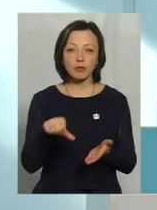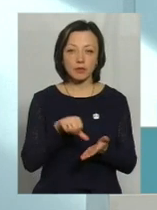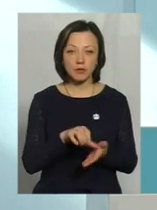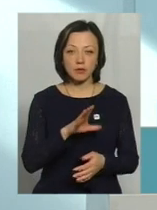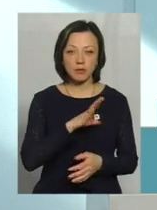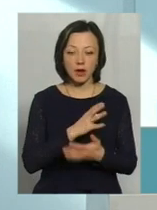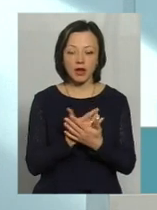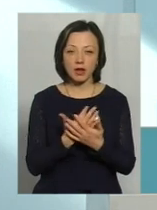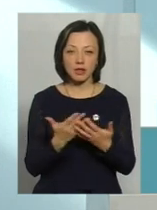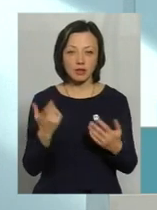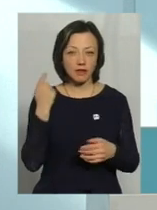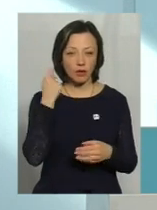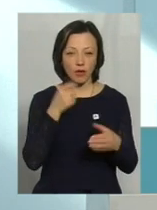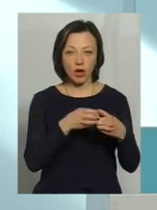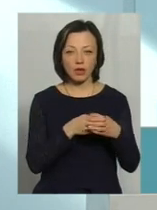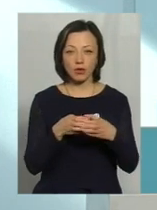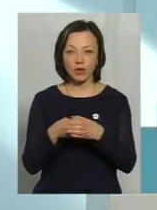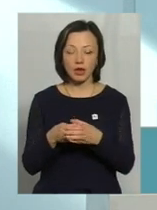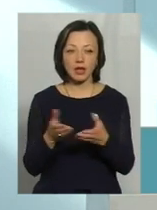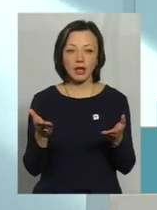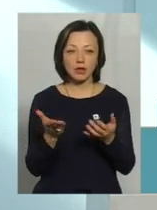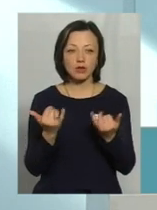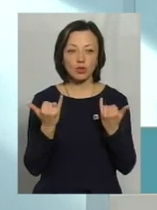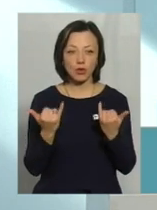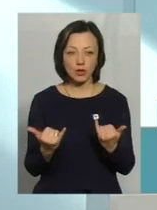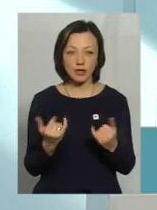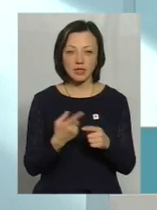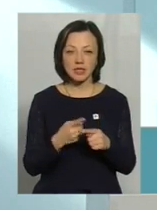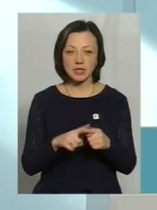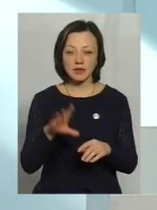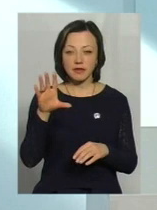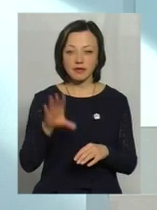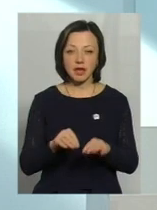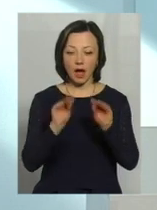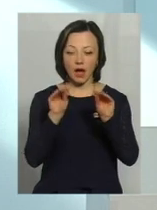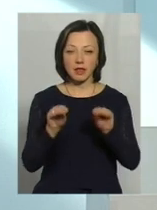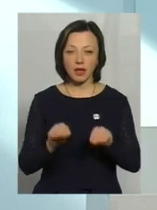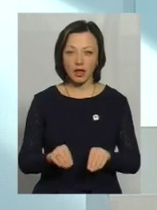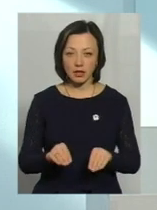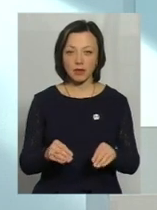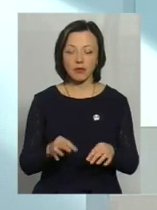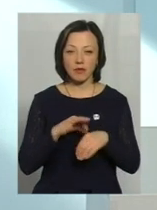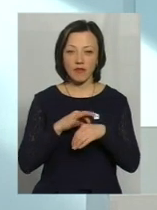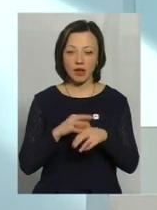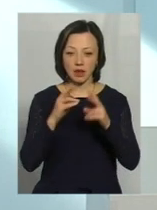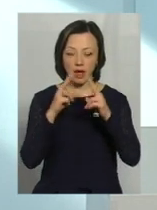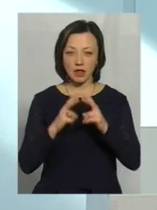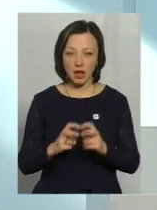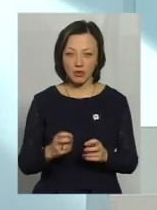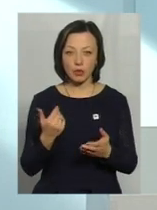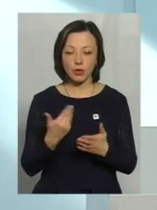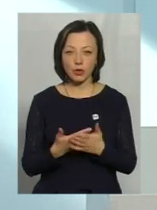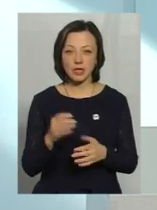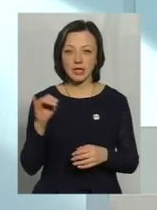участь різної вікової категорії, і які сьогодні в ці всі анкети проведені відповідний аналіз,